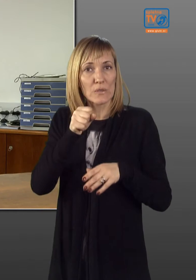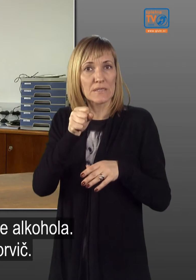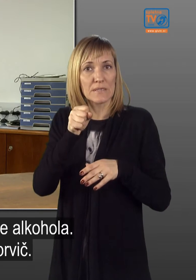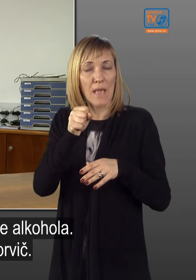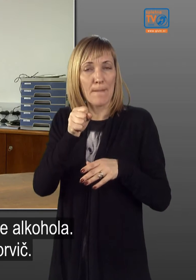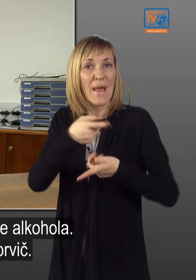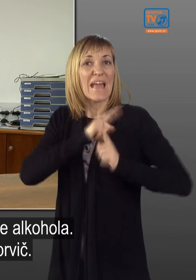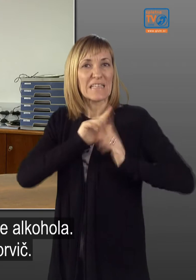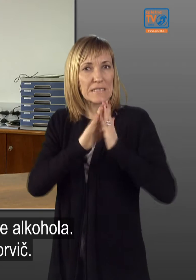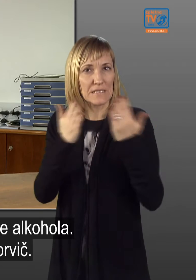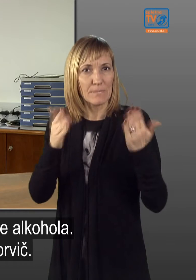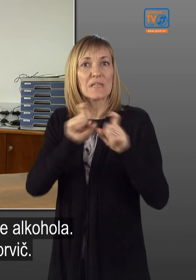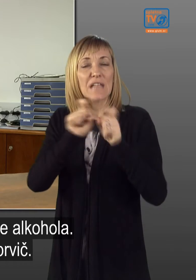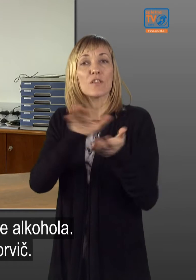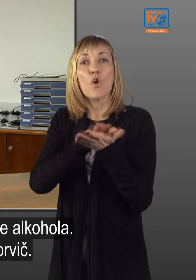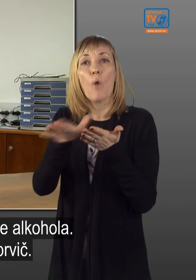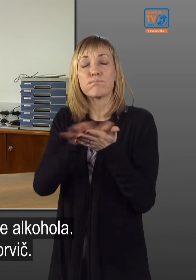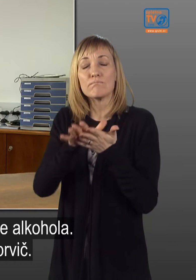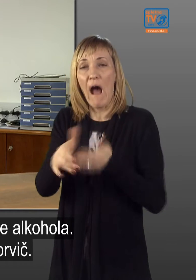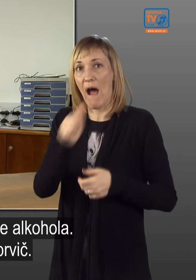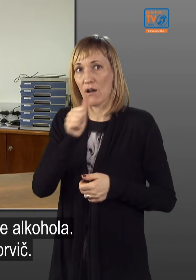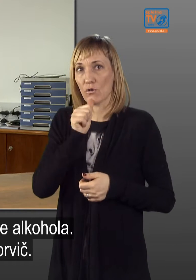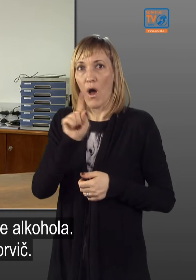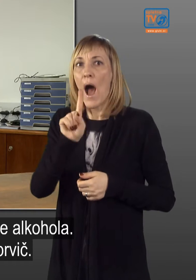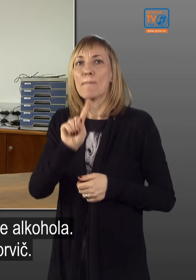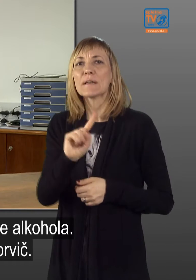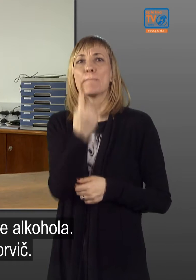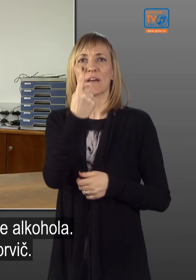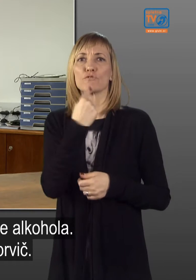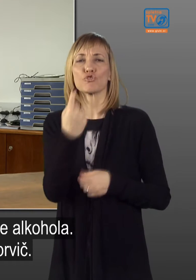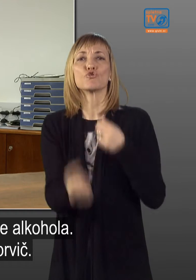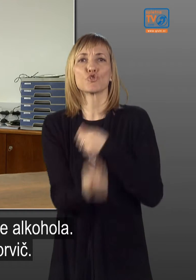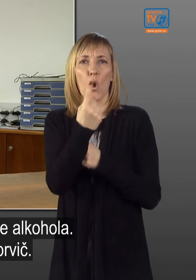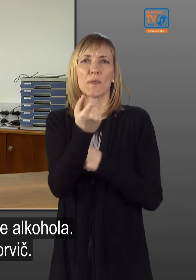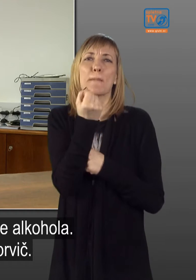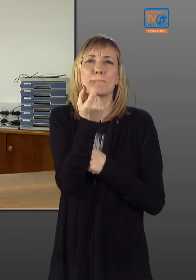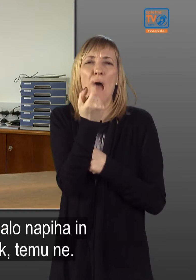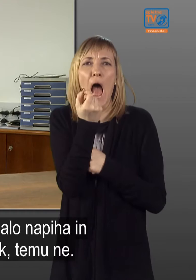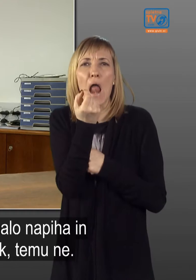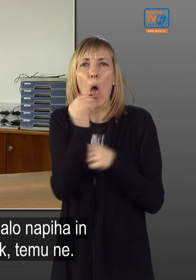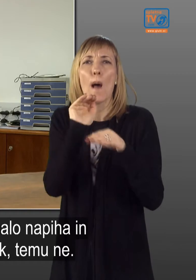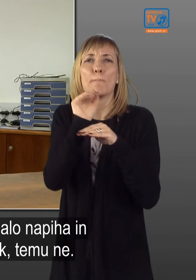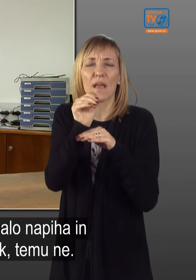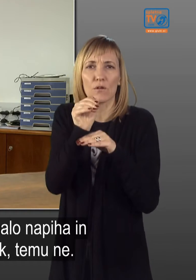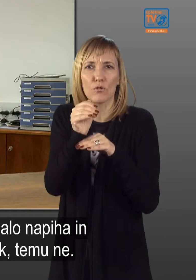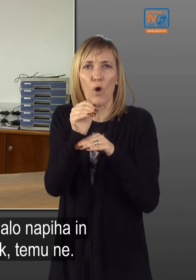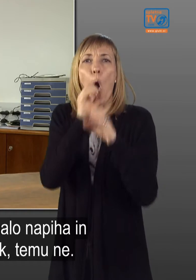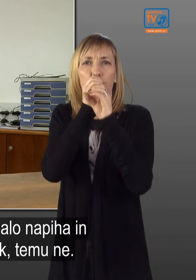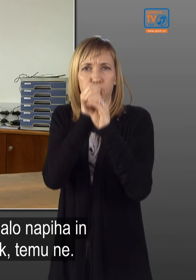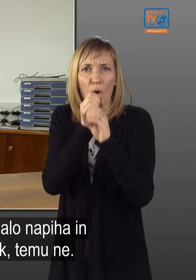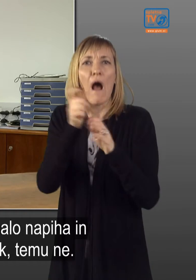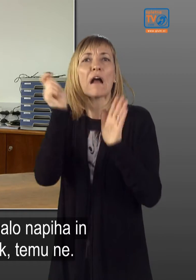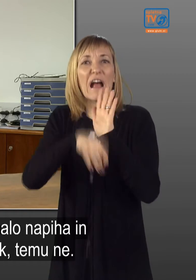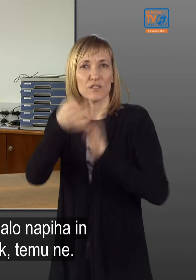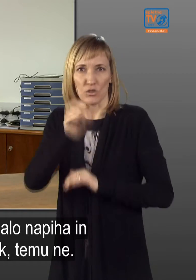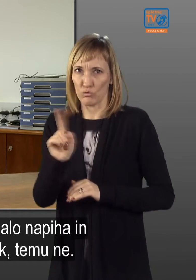vozniškega dovoljenja zaradi uporabe alkohola. In seveda ne prvič, ko se nekomu zgodi, da malo, napiha